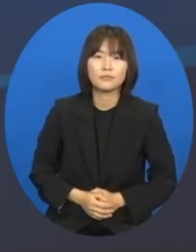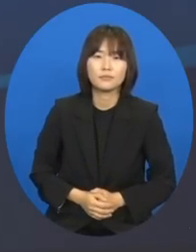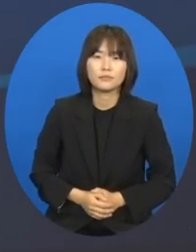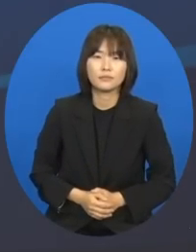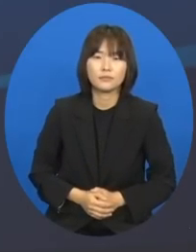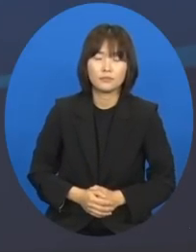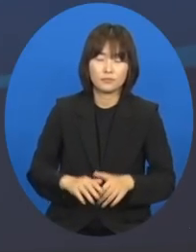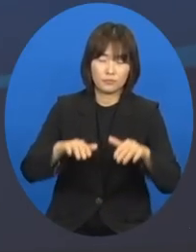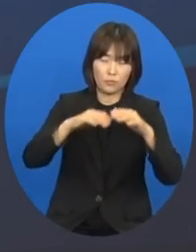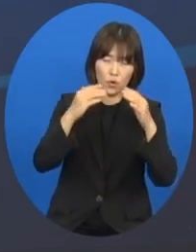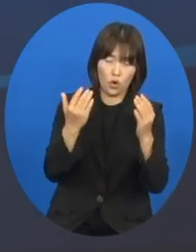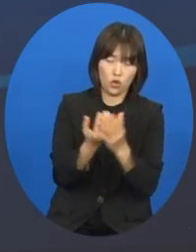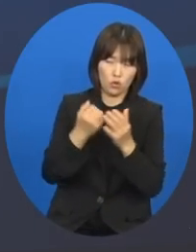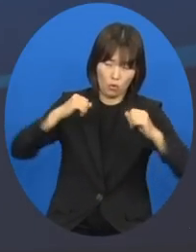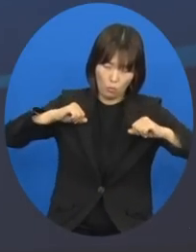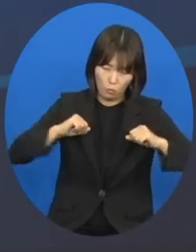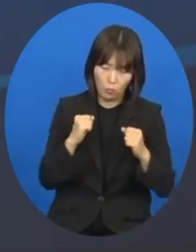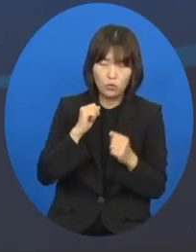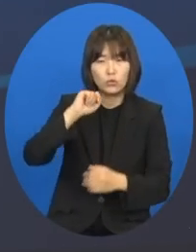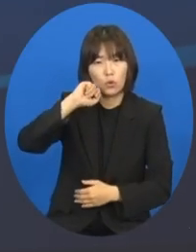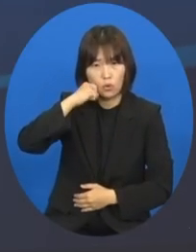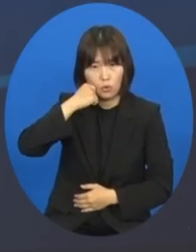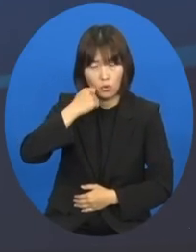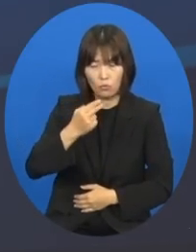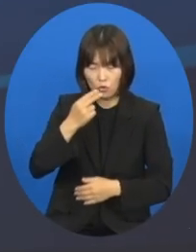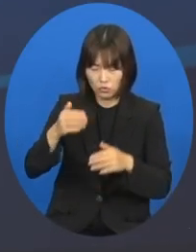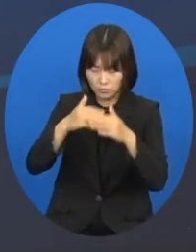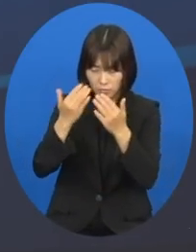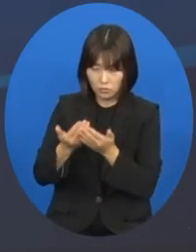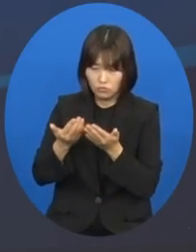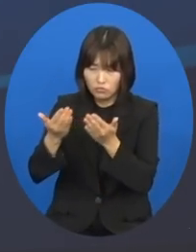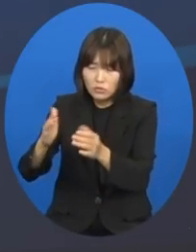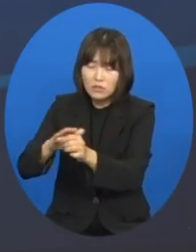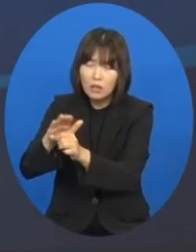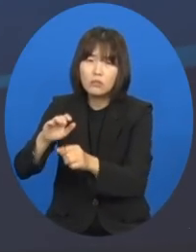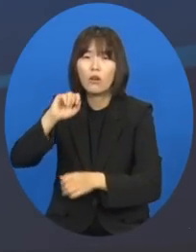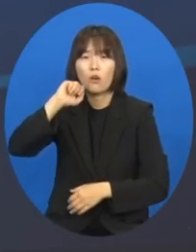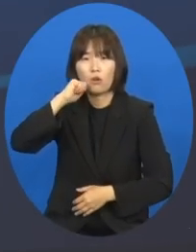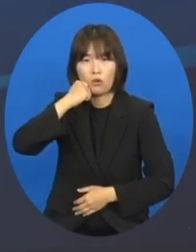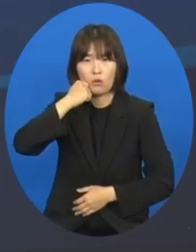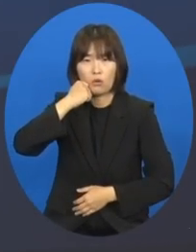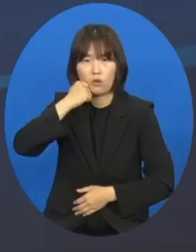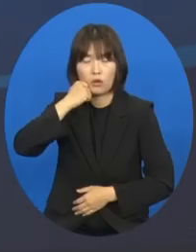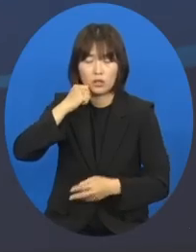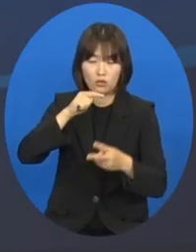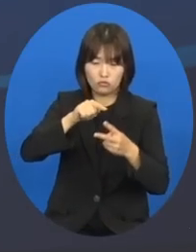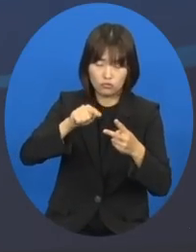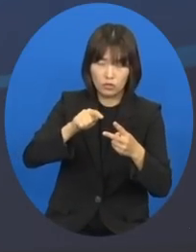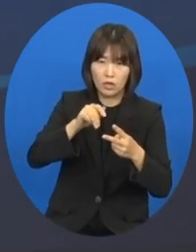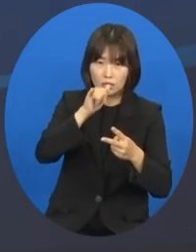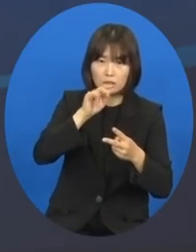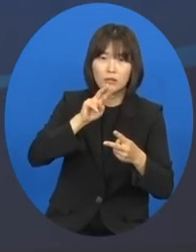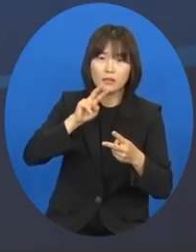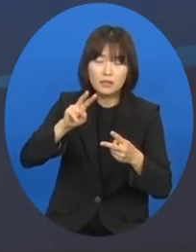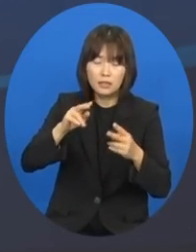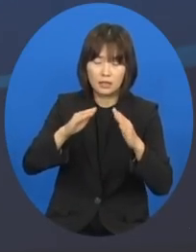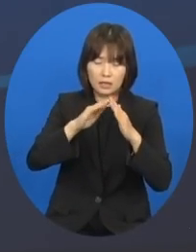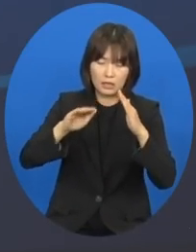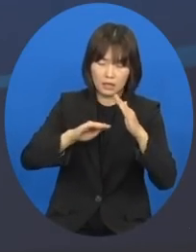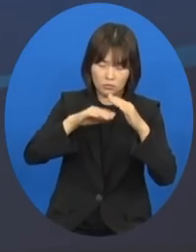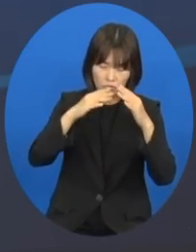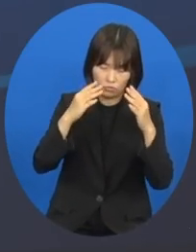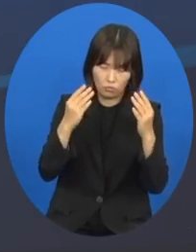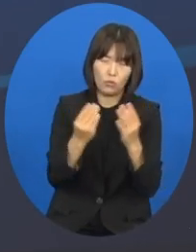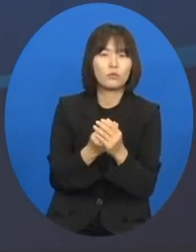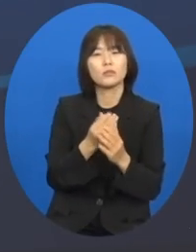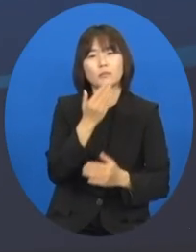복종도 어려운 것이고 목숨을 내어주는 사랑도 어려운 곳이에요 그런데이 두 가지가 있어야만 가정이 온전해지는 것입니다